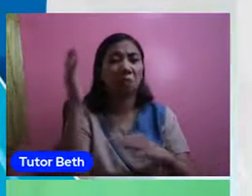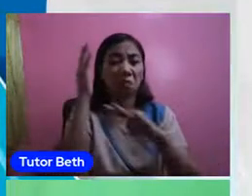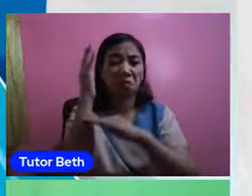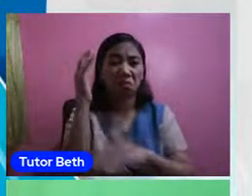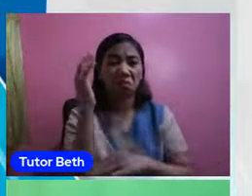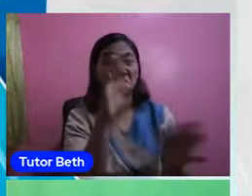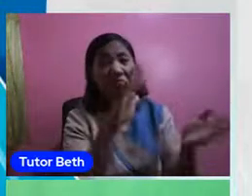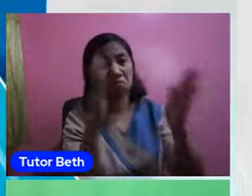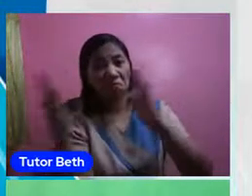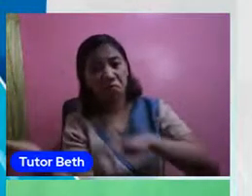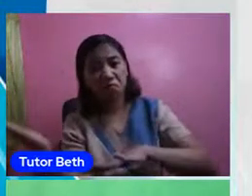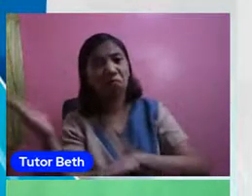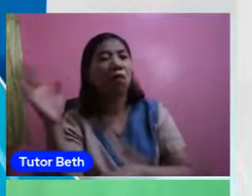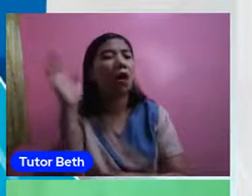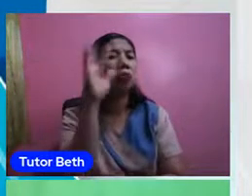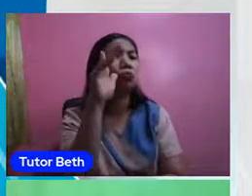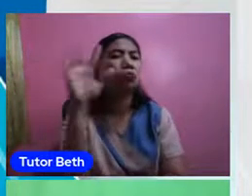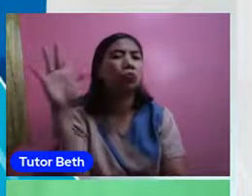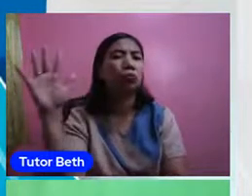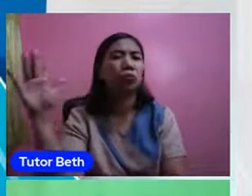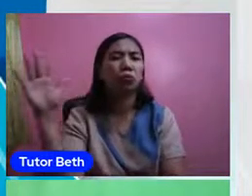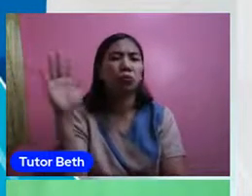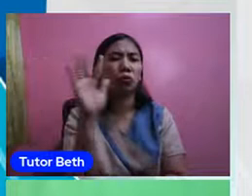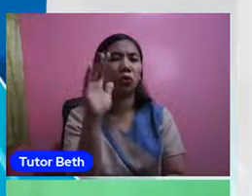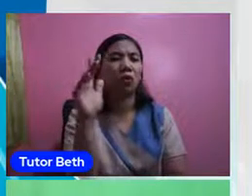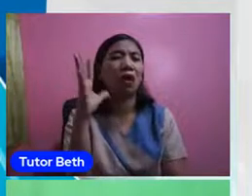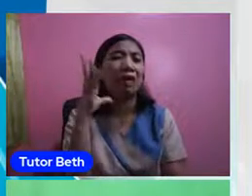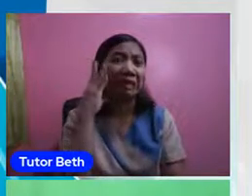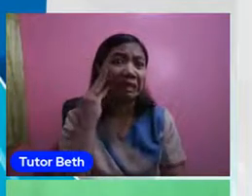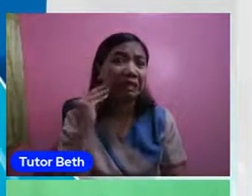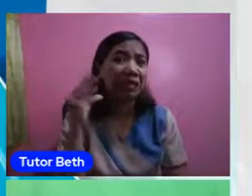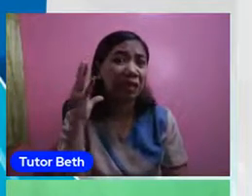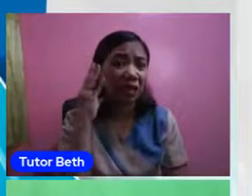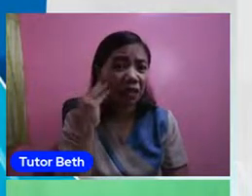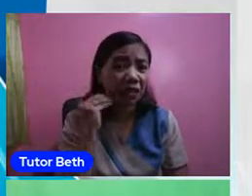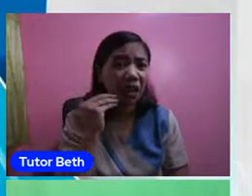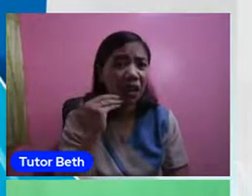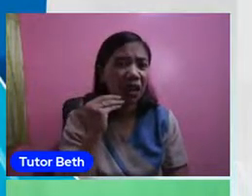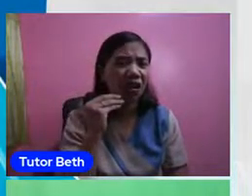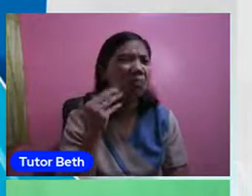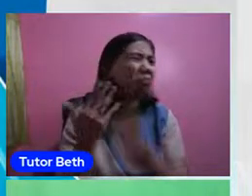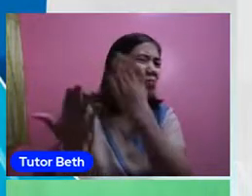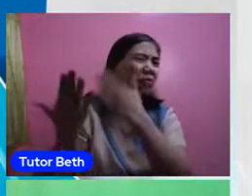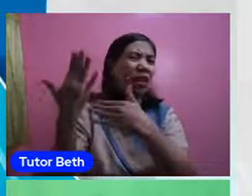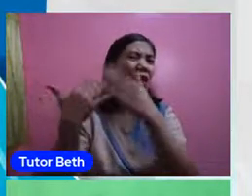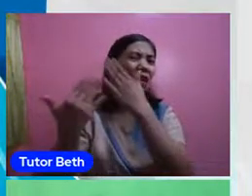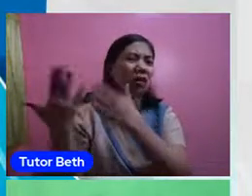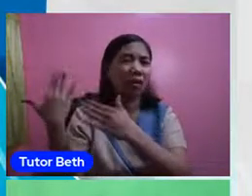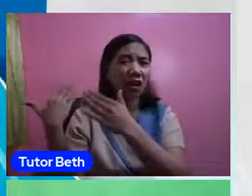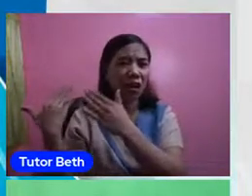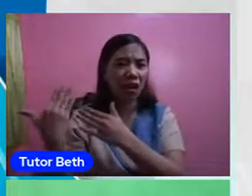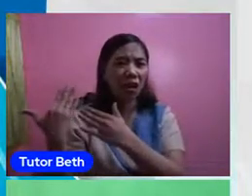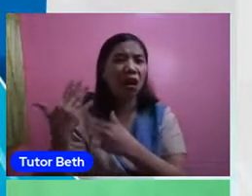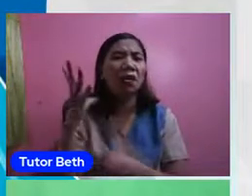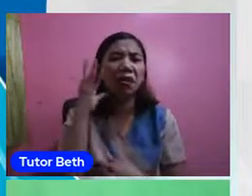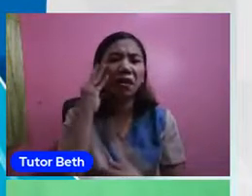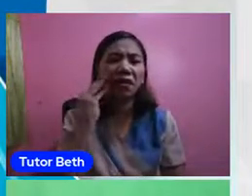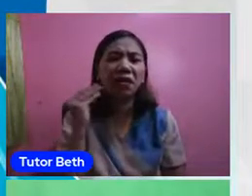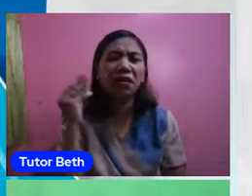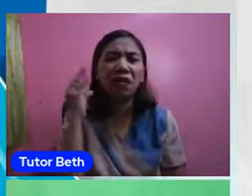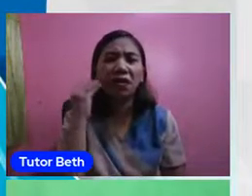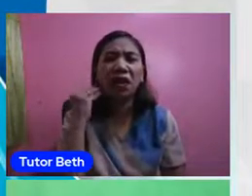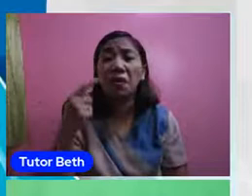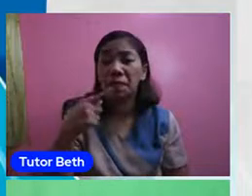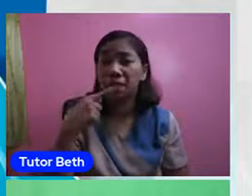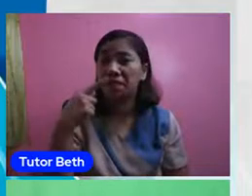Meron ba? Alam nyo ba yan? Nararanasan din natin. Kailan lang naranasan natin yan, di ba? Okay. Sabi ni